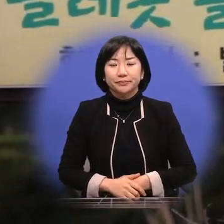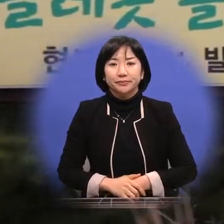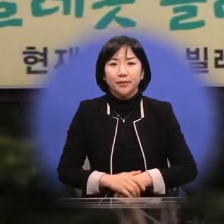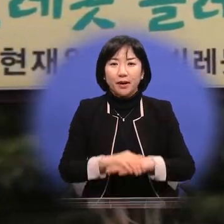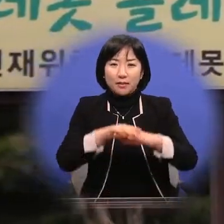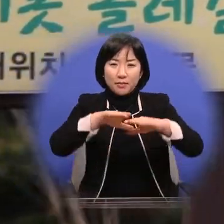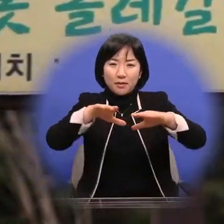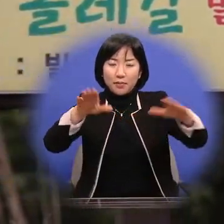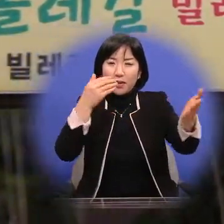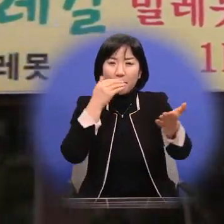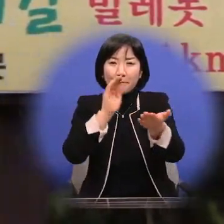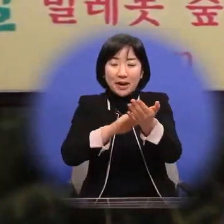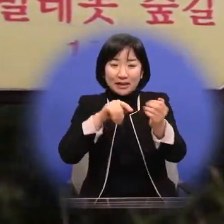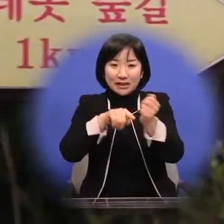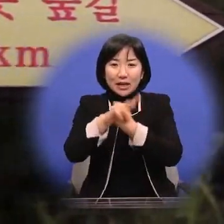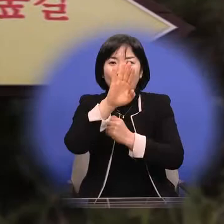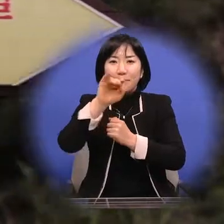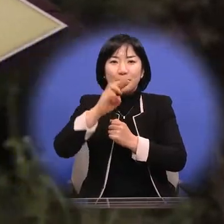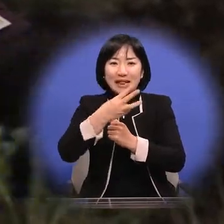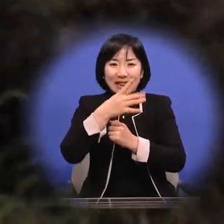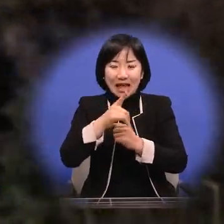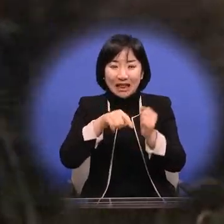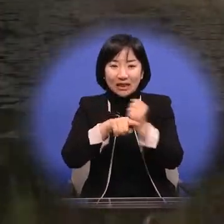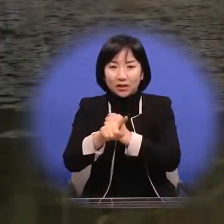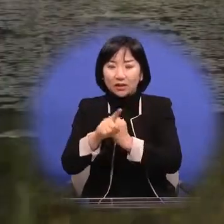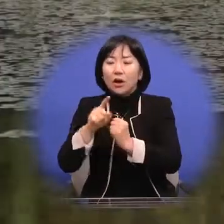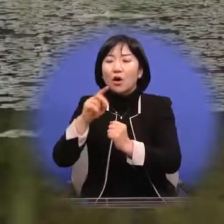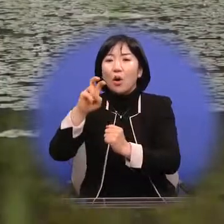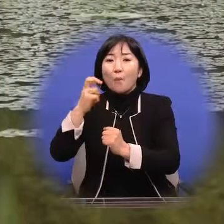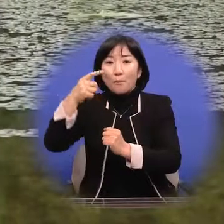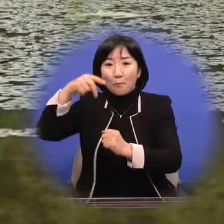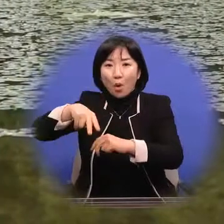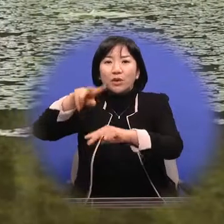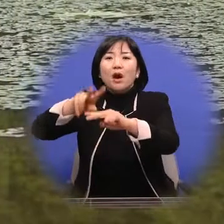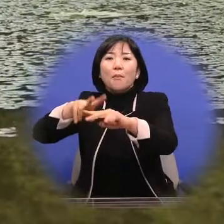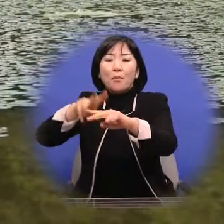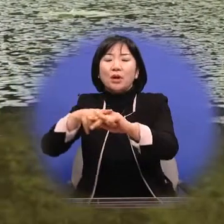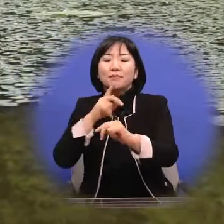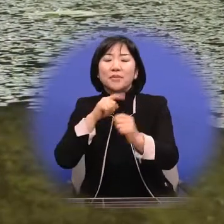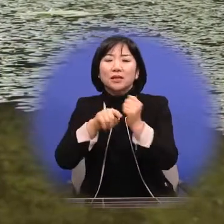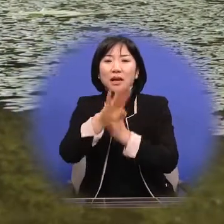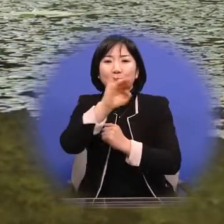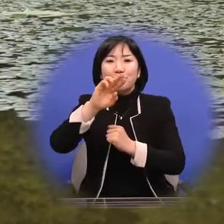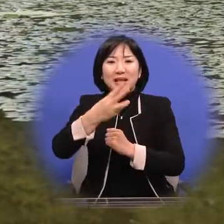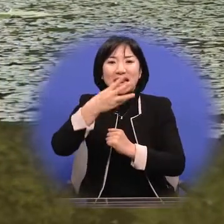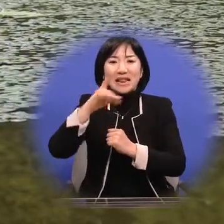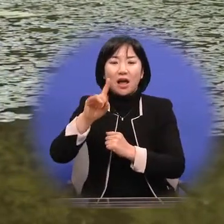평평한 안반을 뜻하는 빌레와 연못의 못이 합쳐져 빌레못으로 불립니다.